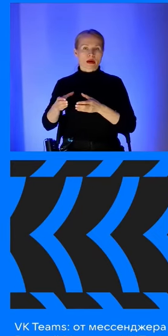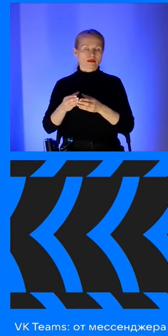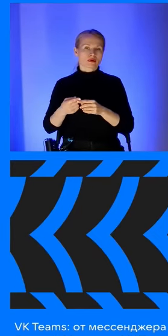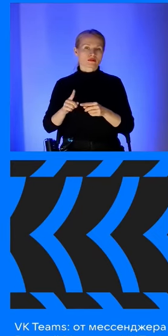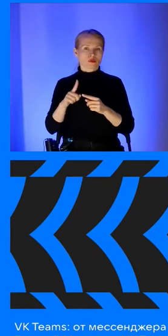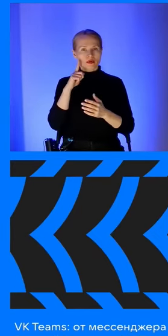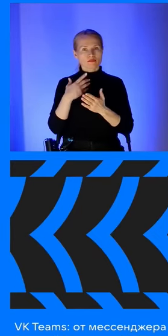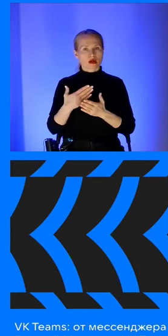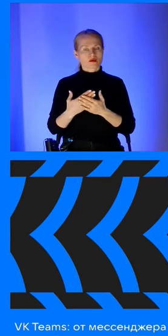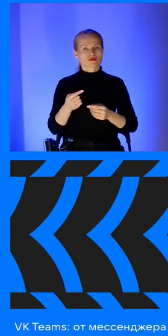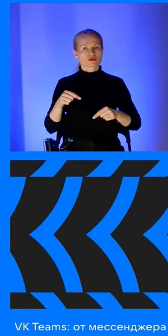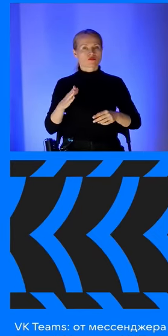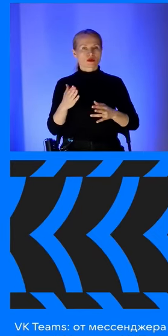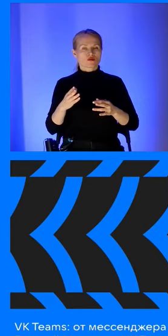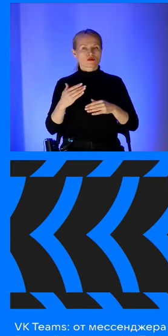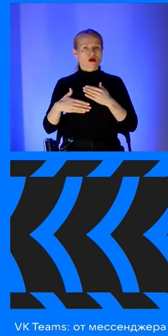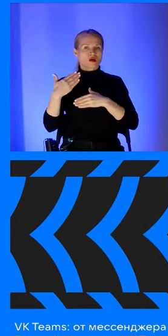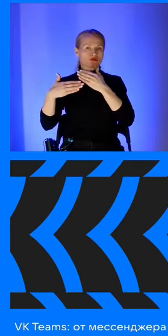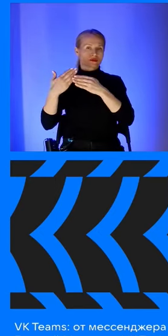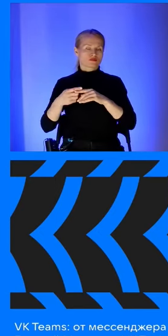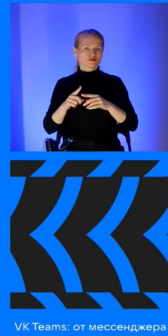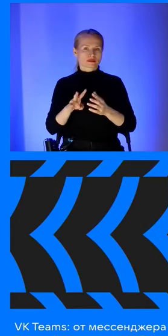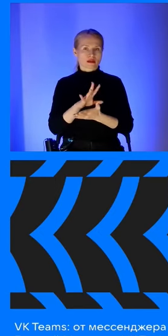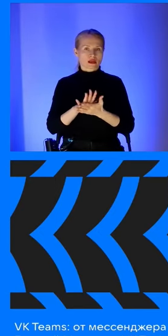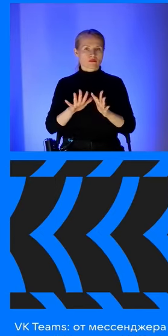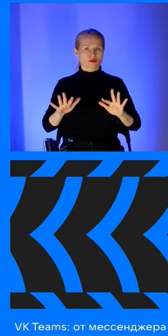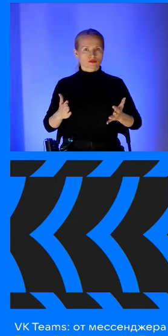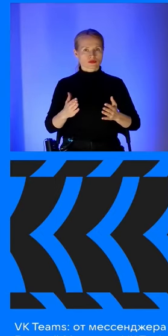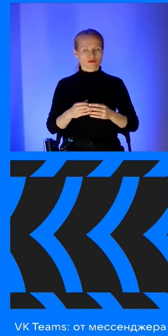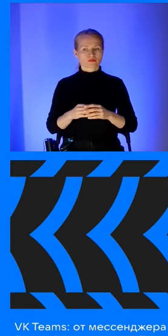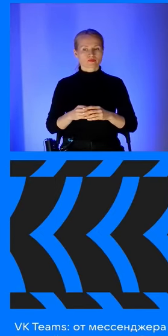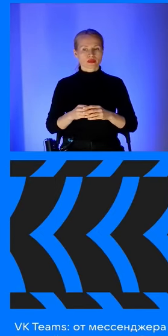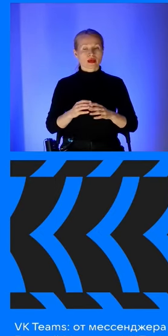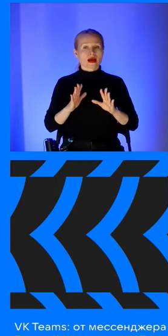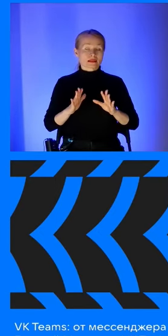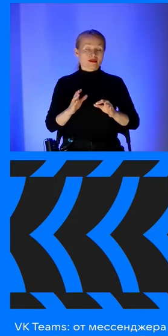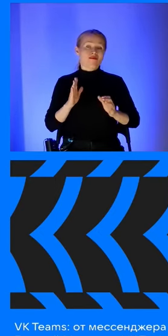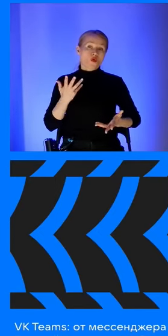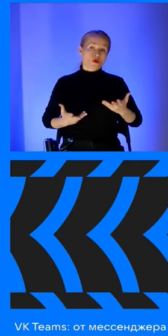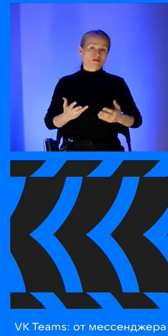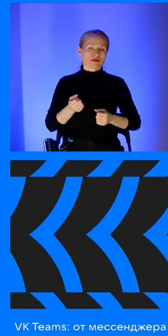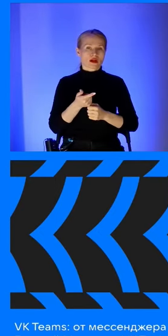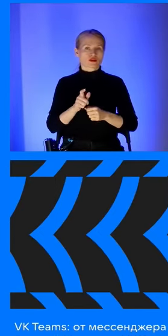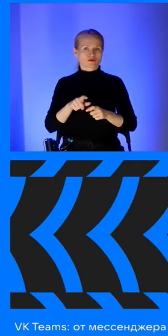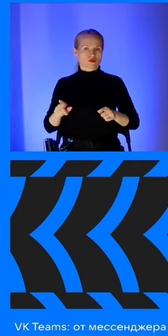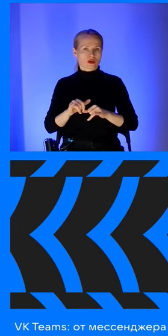можем предполагать, что будет какой-то рост, и он постоянно происходит, несмотря на то, что, казалось бы, количество людей не увеличивается.